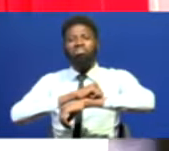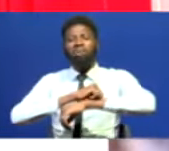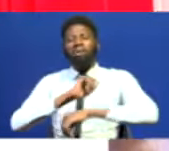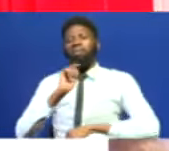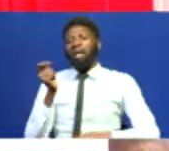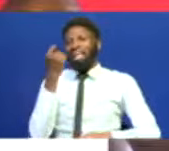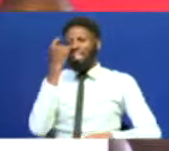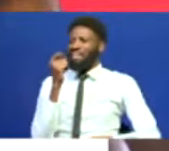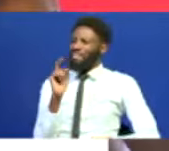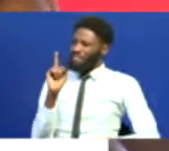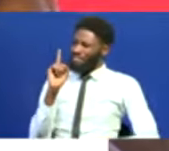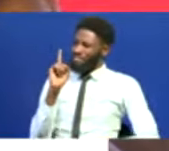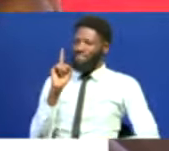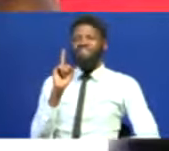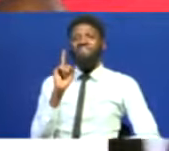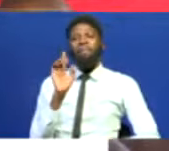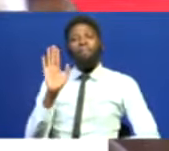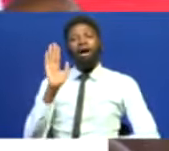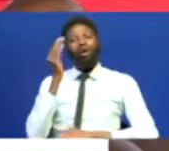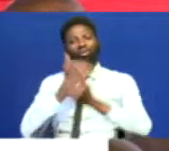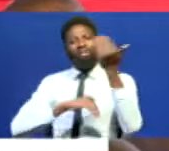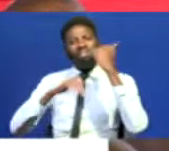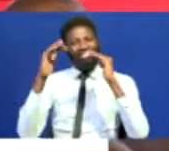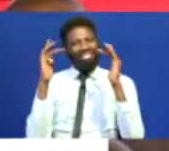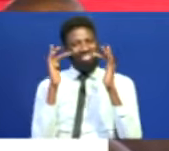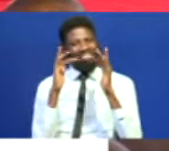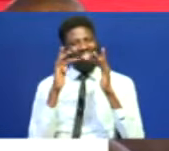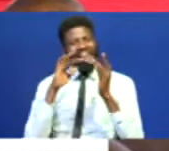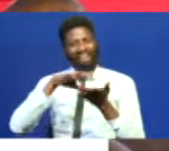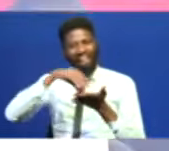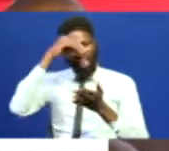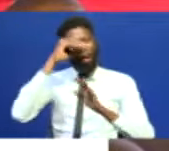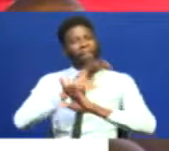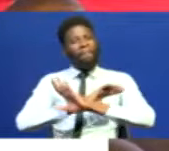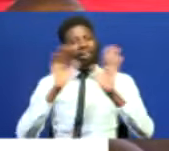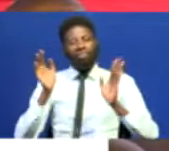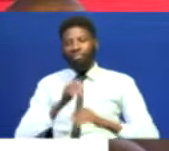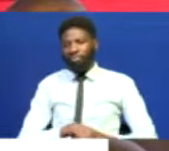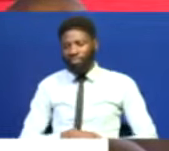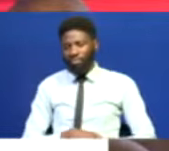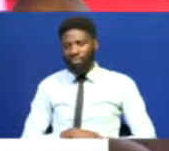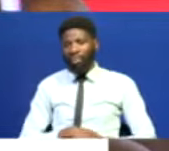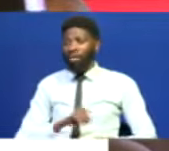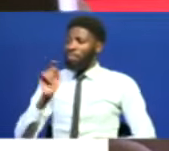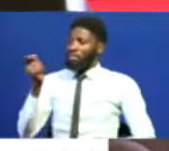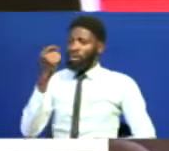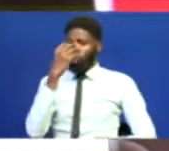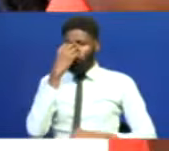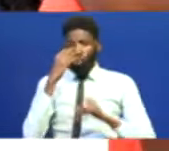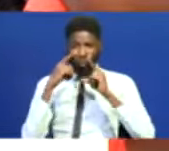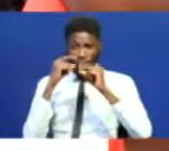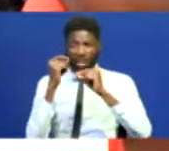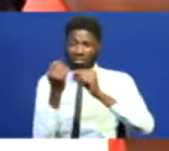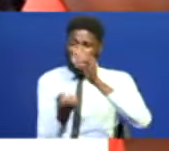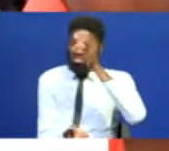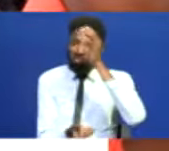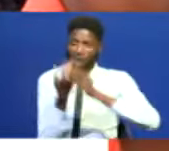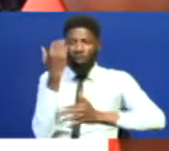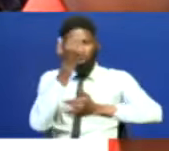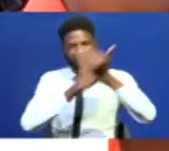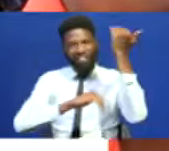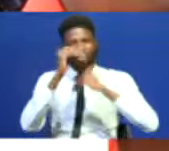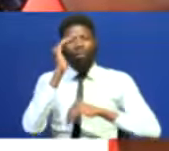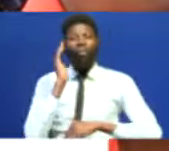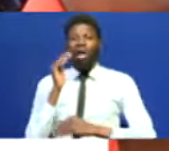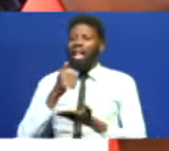kwa njia ya mtandao. Rais Ruto alisema kuwa uzinduzi wa taasisi hiyo utaimarisha uwezo wa vyuo vikuu